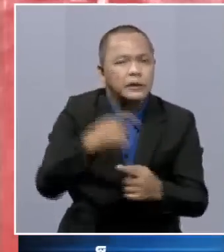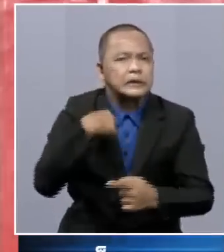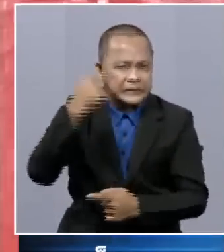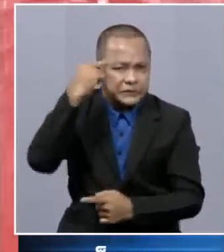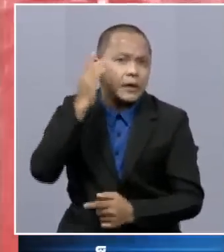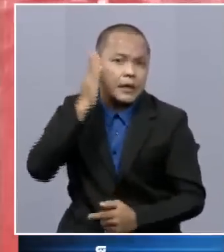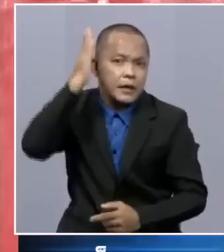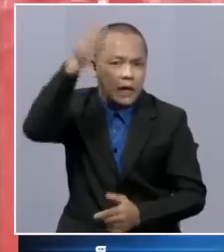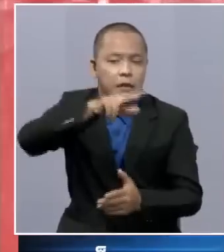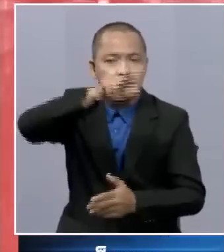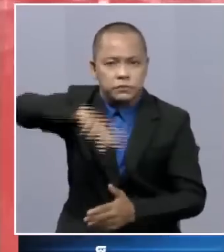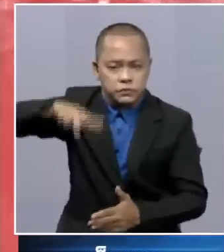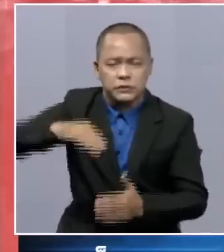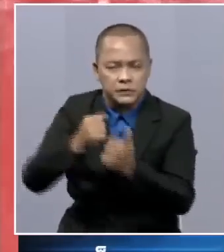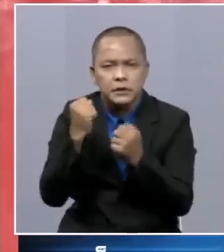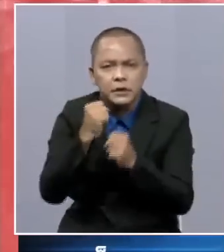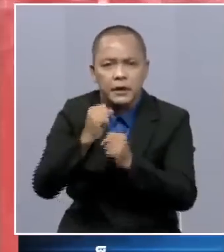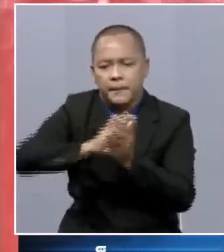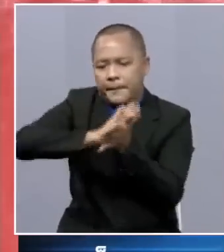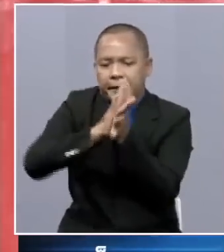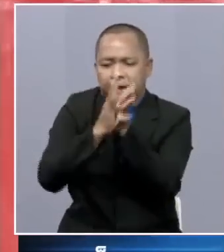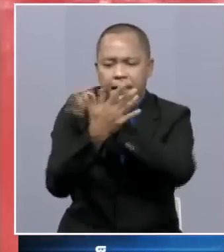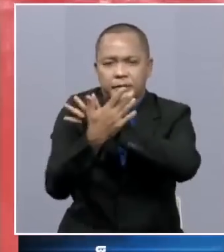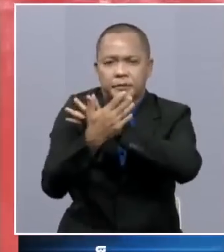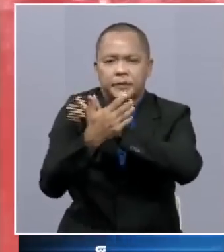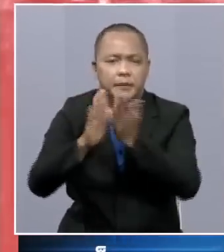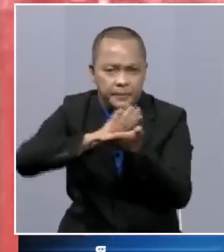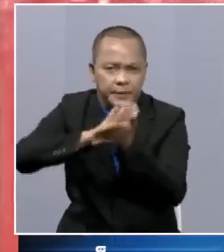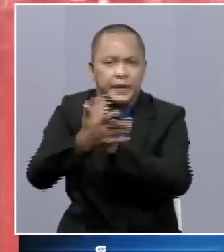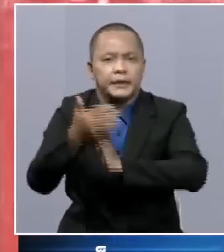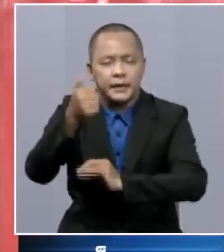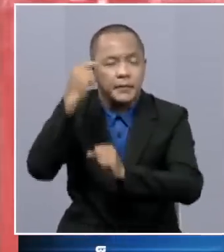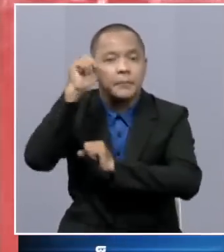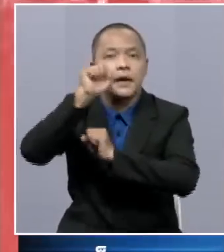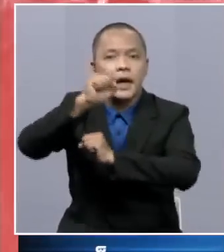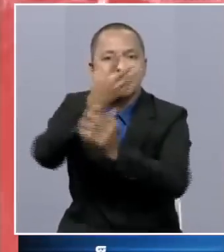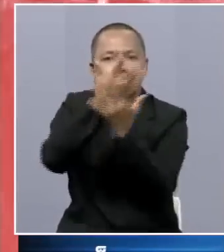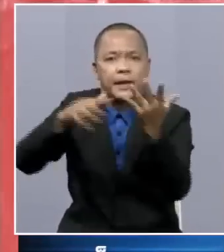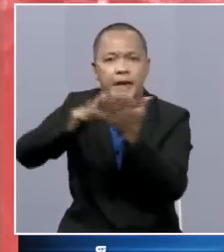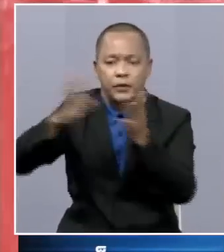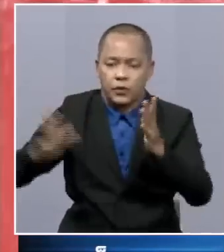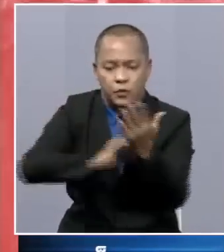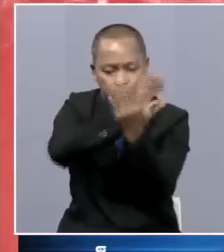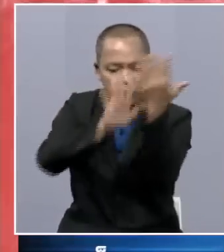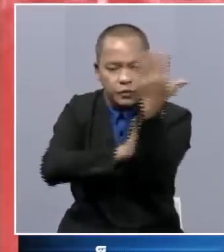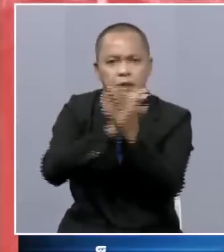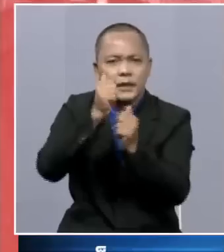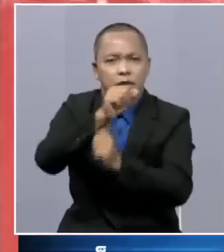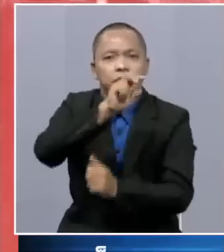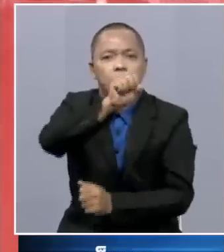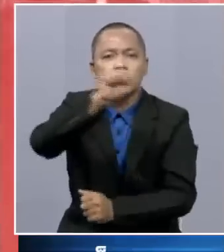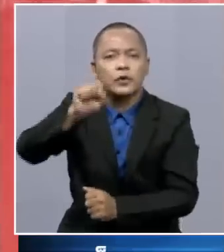ว่าพรรคเพื่อไทยจะสามารถเปลี่ยนแปลงจุดนี้ได้แล้วที่เคยประกาศยุทธศาสตร์แลนสไลด์ทั้งแผ่นดินต้องให้ได้ส.